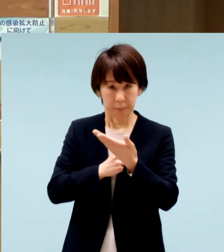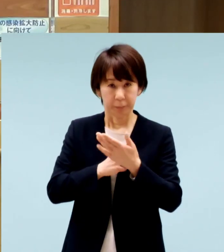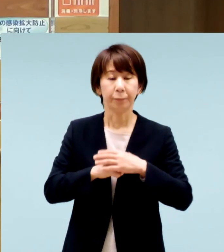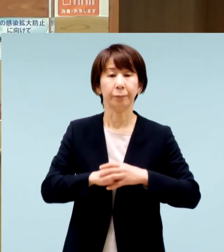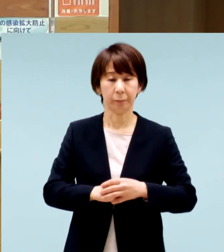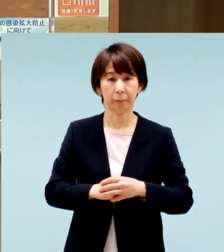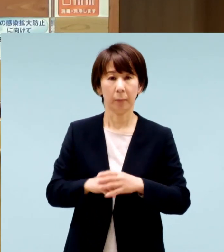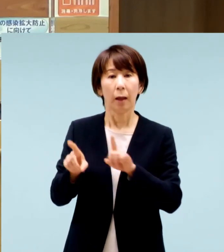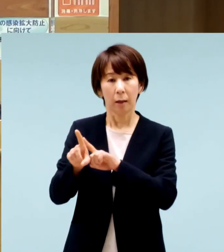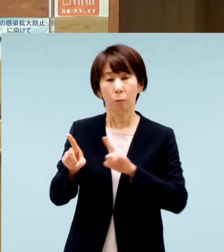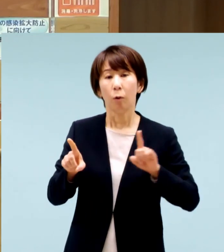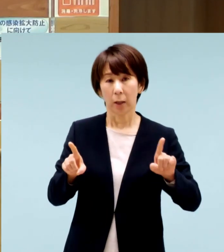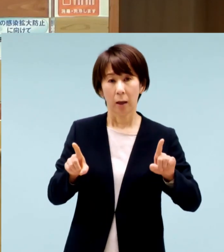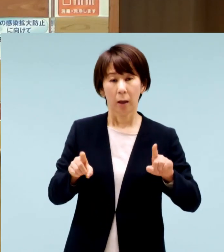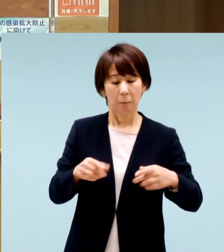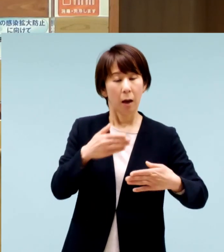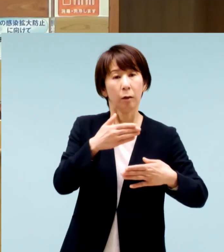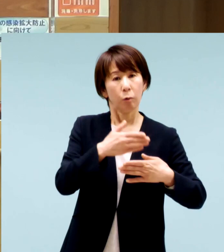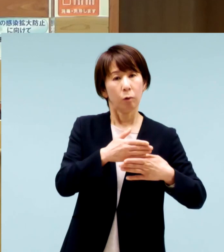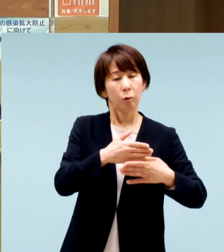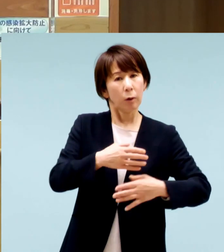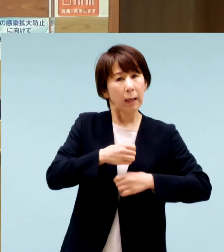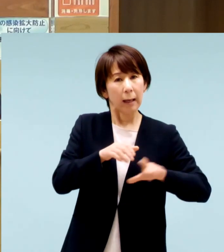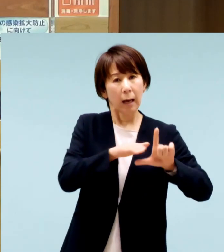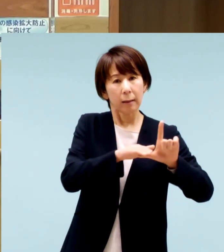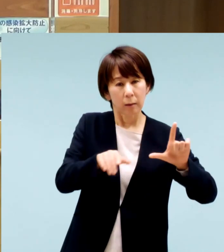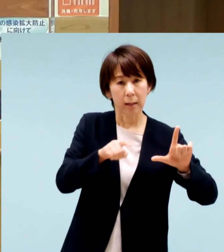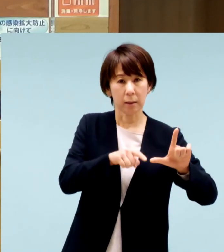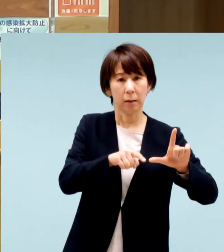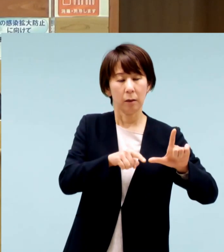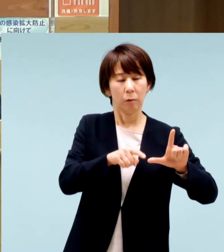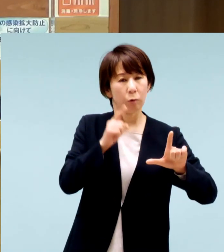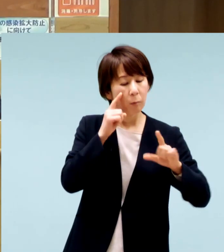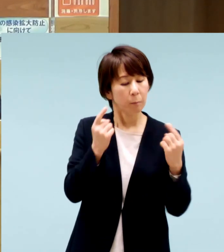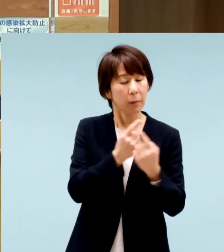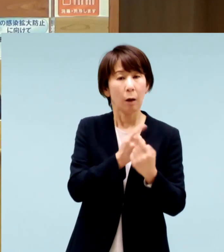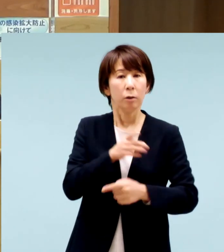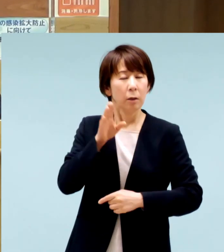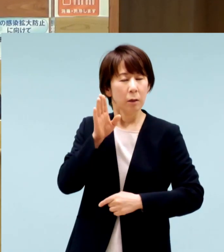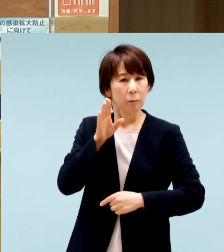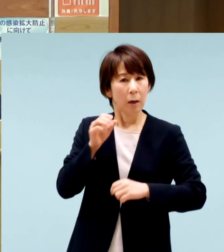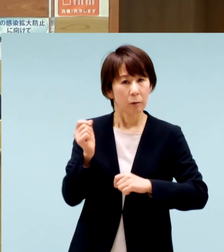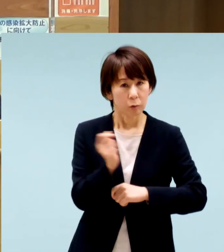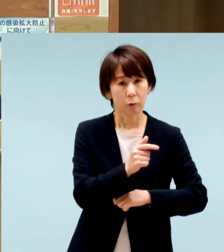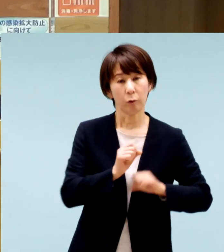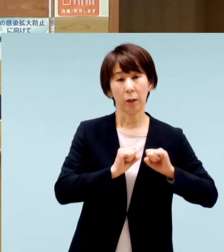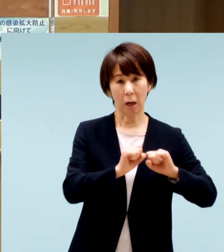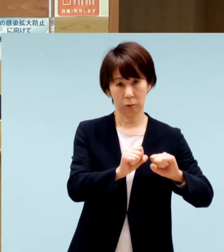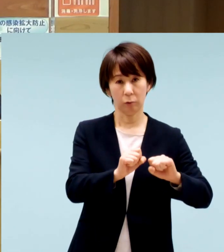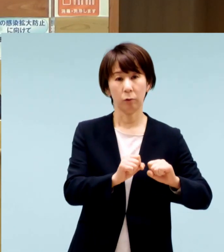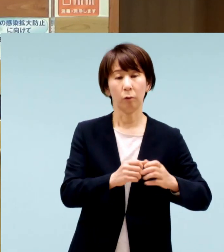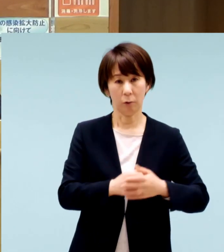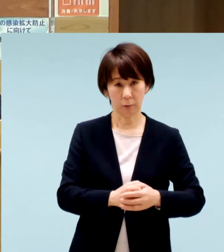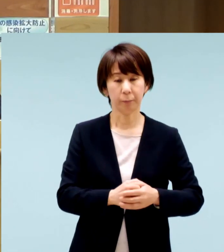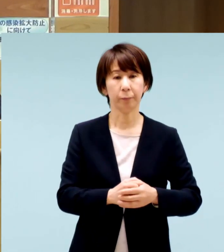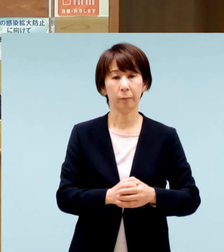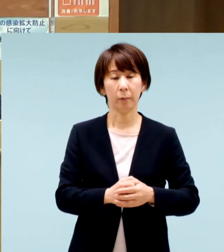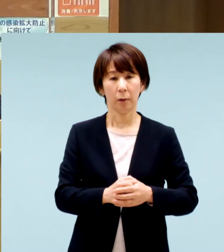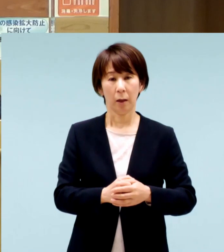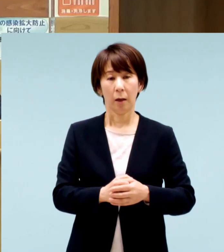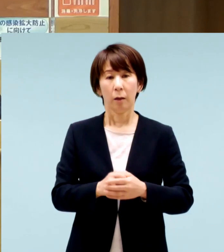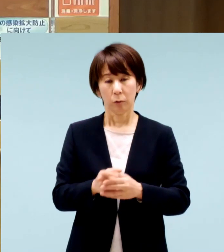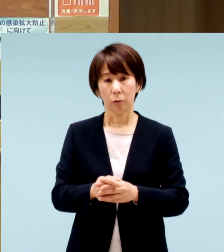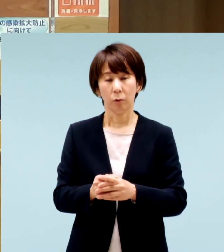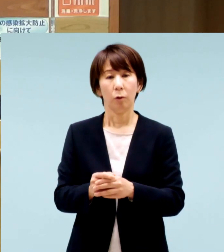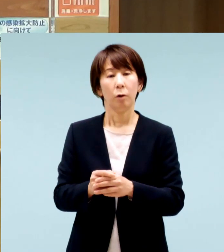警戒ステージの見直しは速やかに行うということで、今後その、レベル分類ではその今までの警戒ステージの